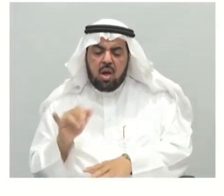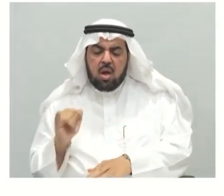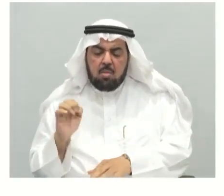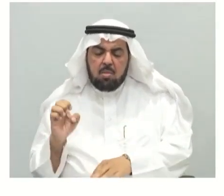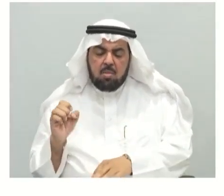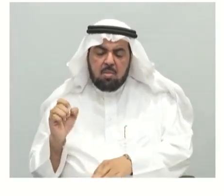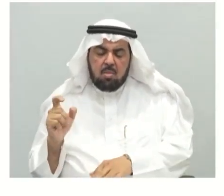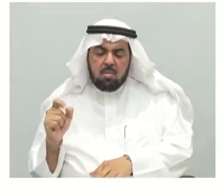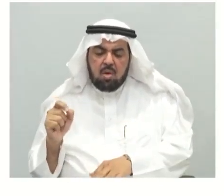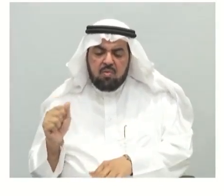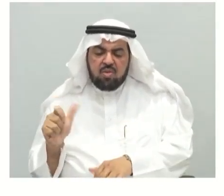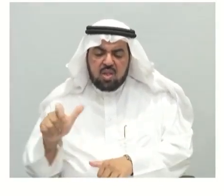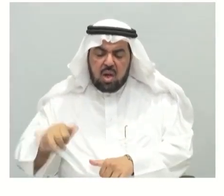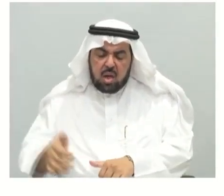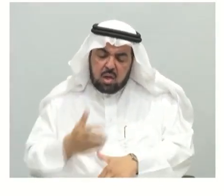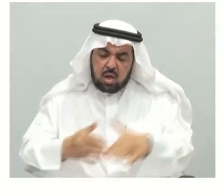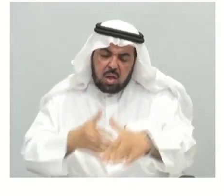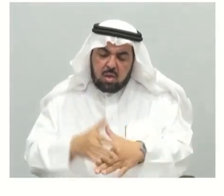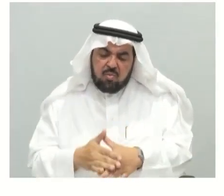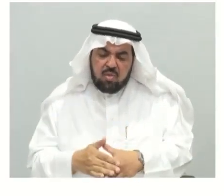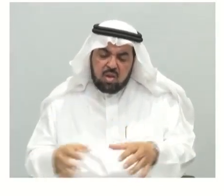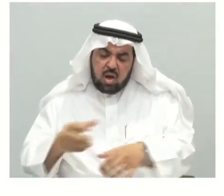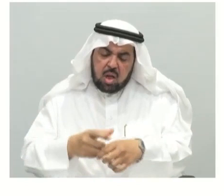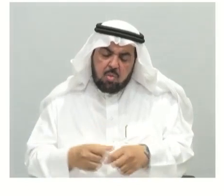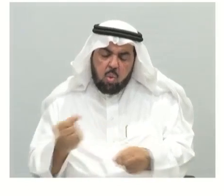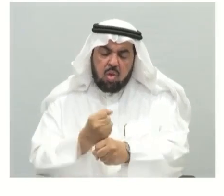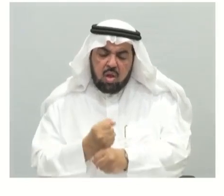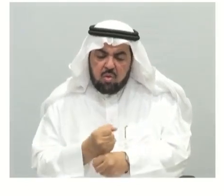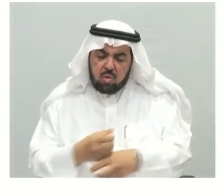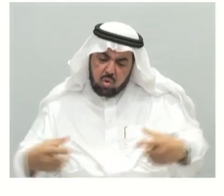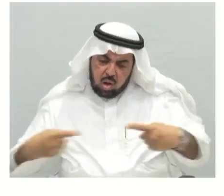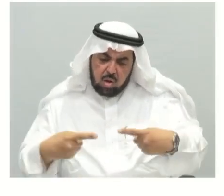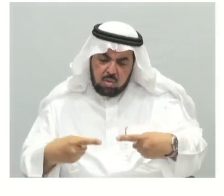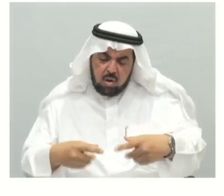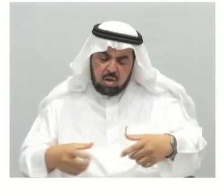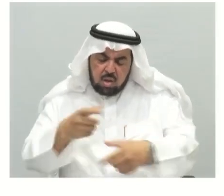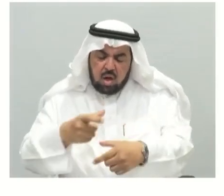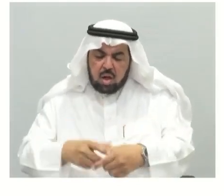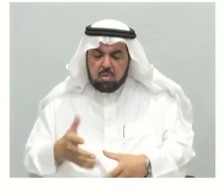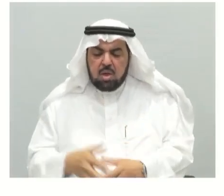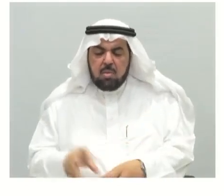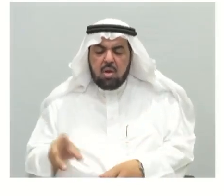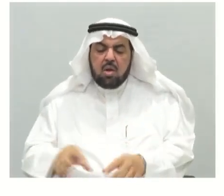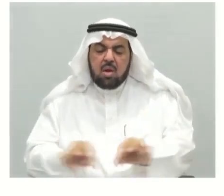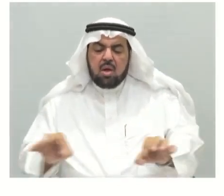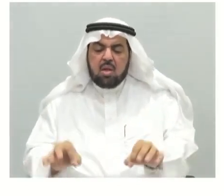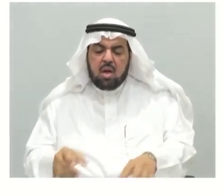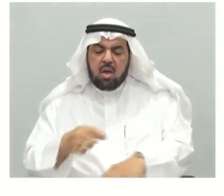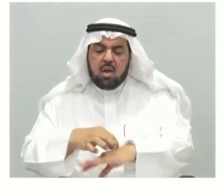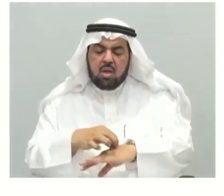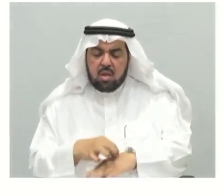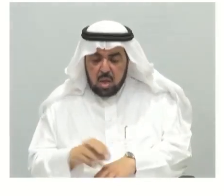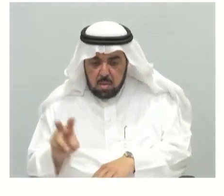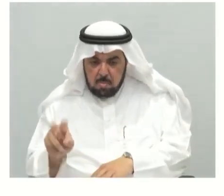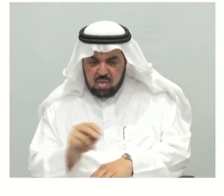فيه تراكيبها ووظائفها وتقابله مع تراكيب مشابهه اخترعها الانسان على